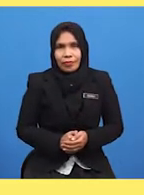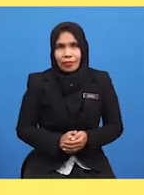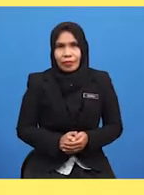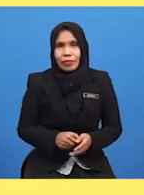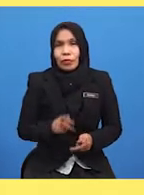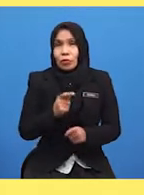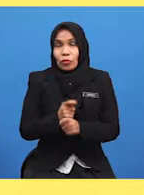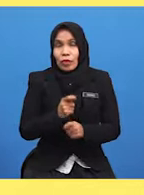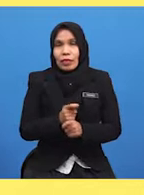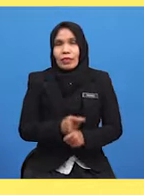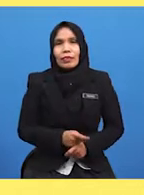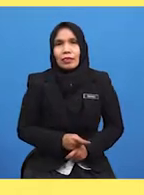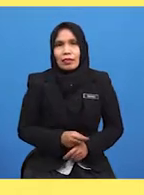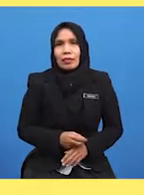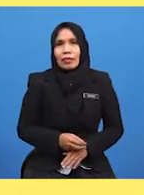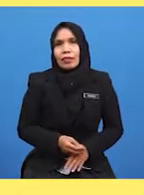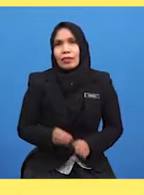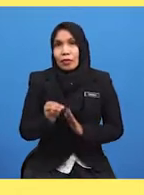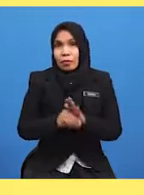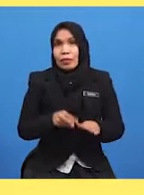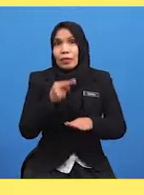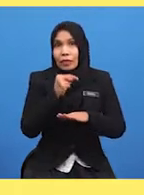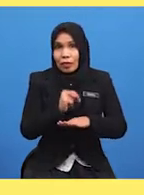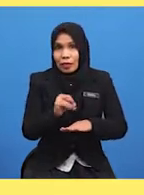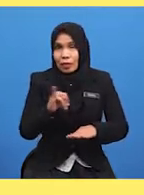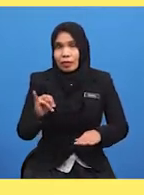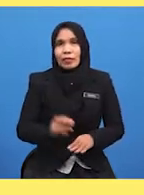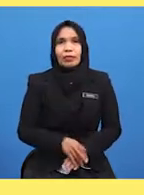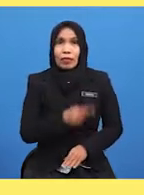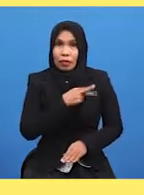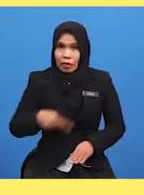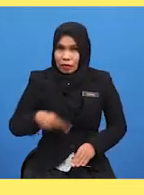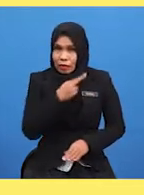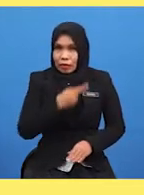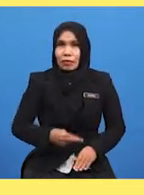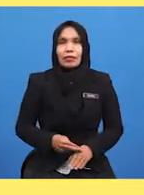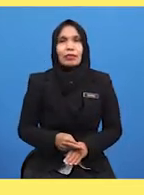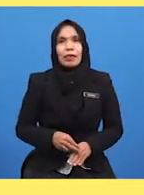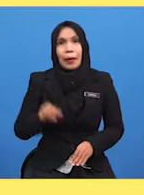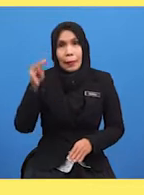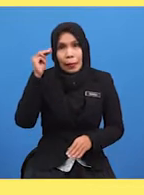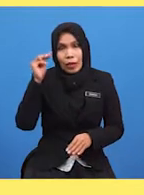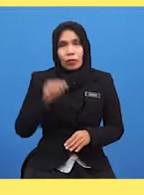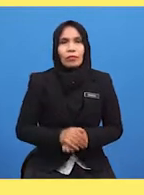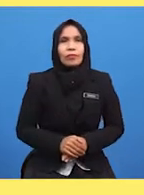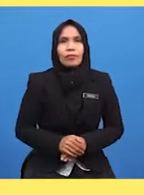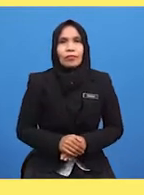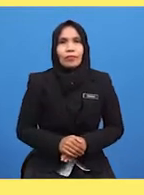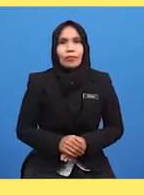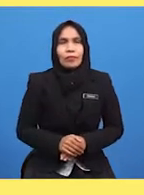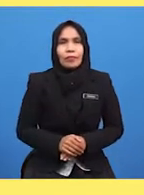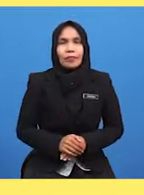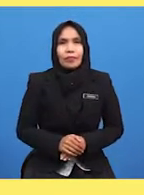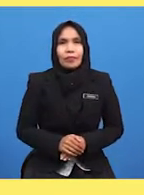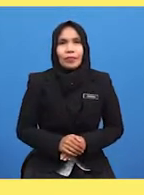the British berperanan menasehati raja-raja Melayu dalam semua hal ihwal pun takbiran kecuali berkaitan agama Islam dan